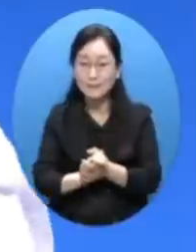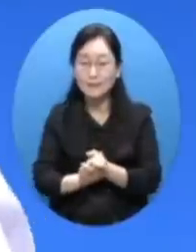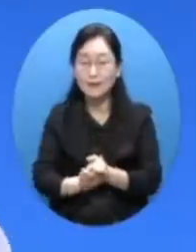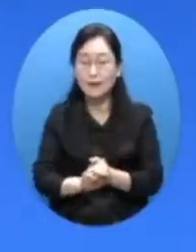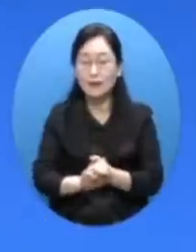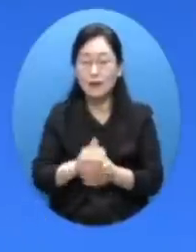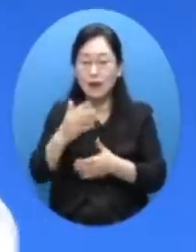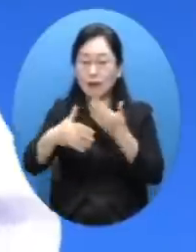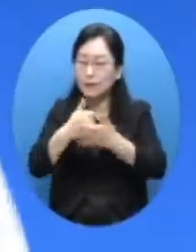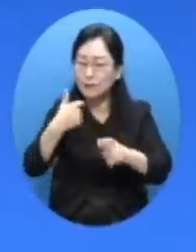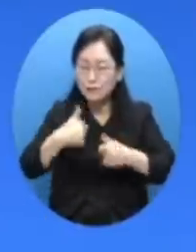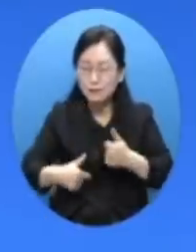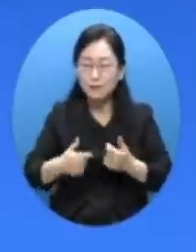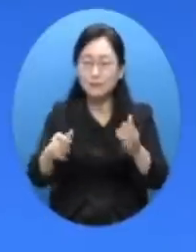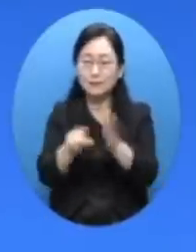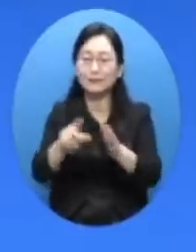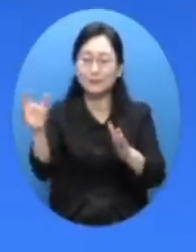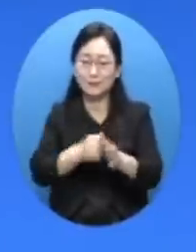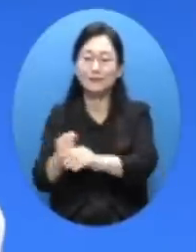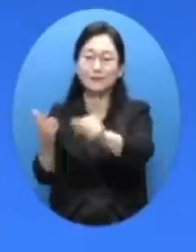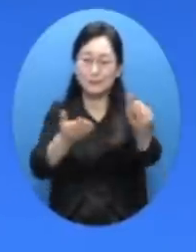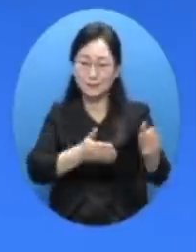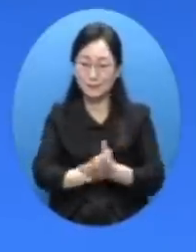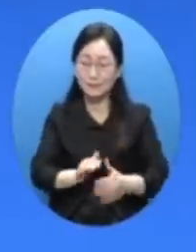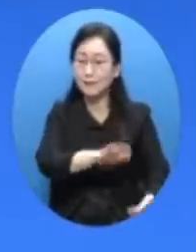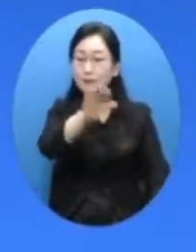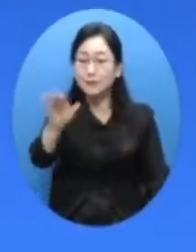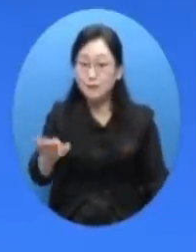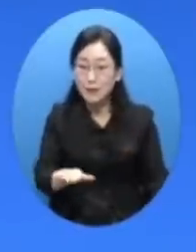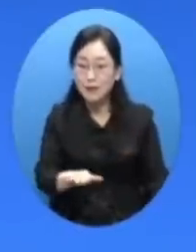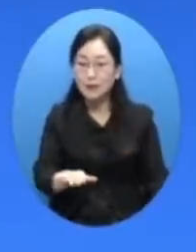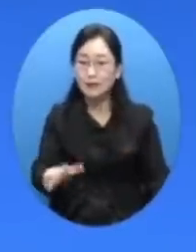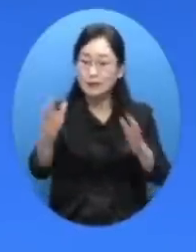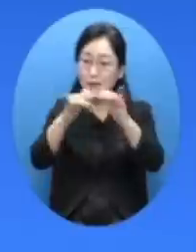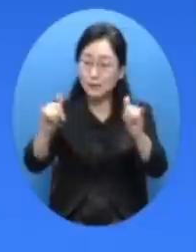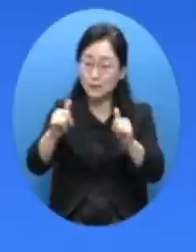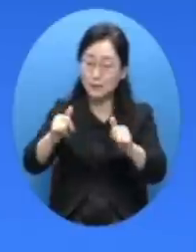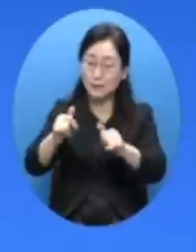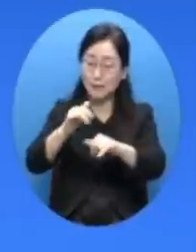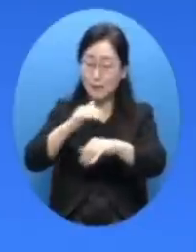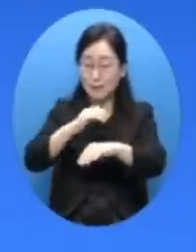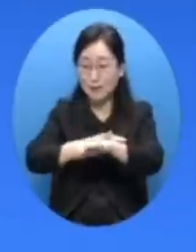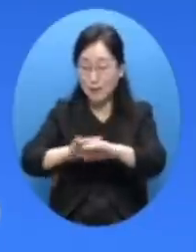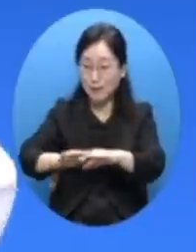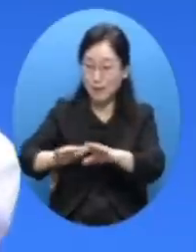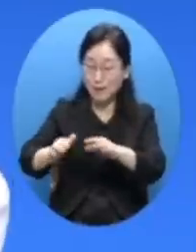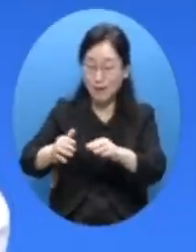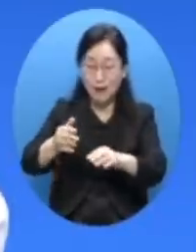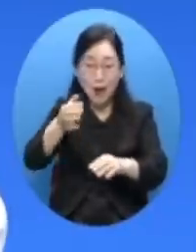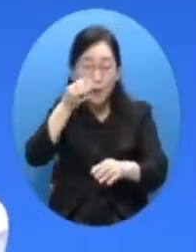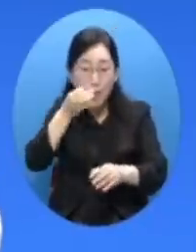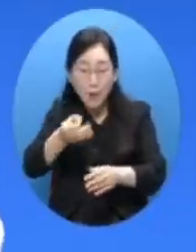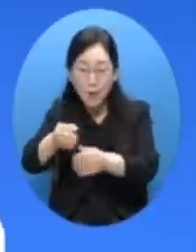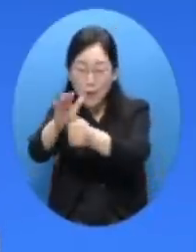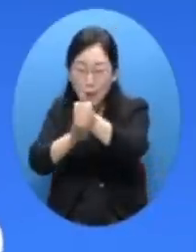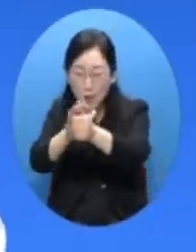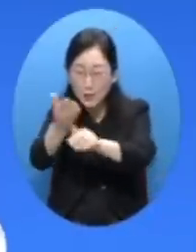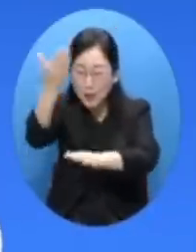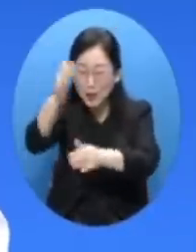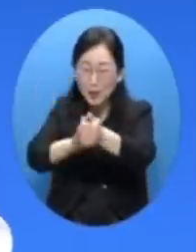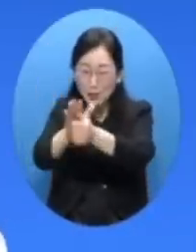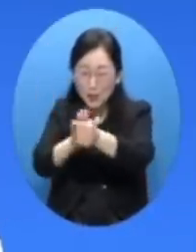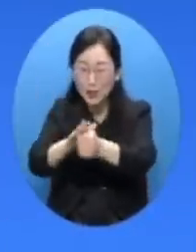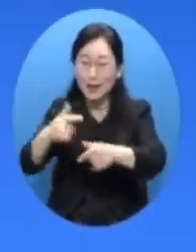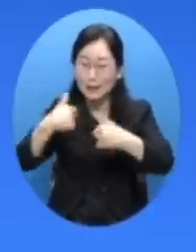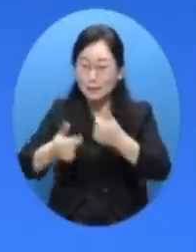하나님을 기쁘시게 하는 믿음의 사람이 되어야 됩니다. 우리가 사람들에게 잘 보이려고 직장에서는 상사에게 상사를